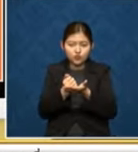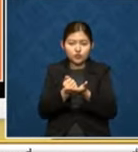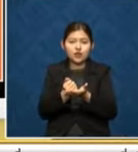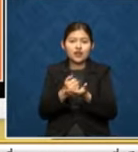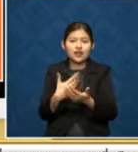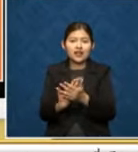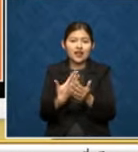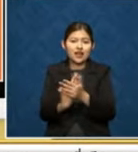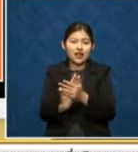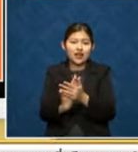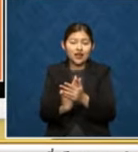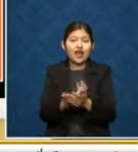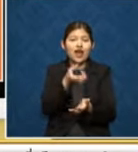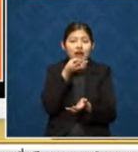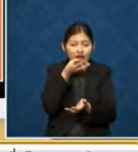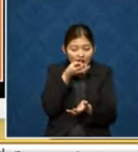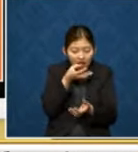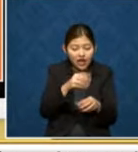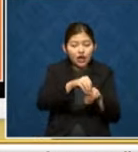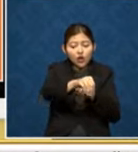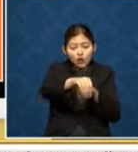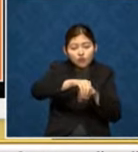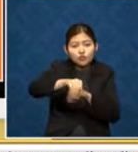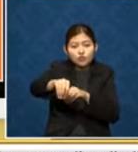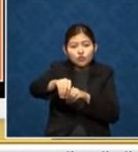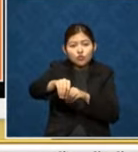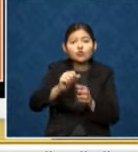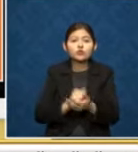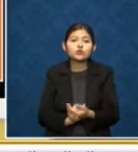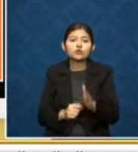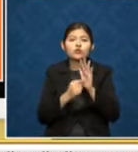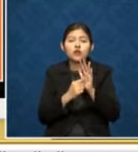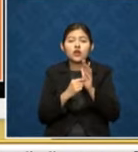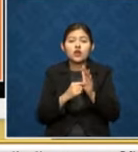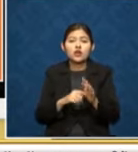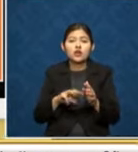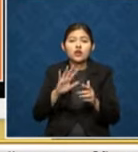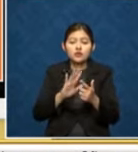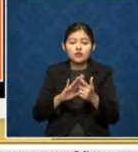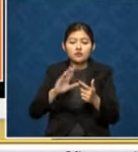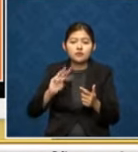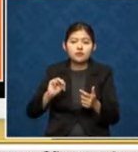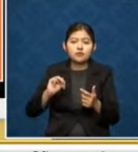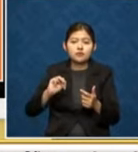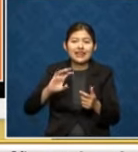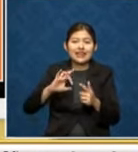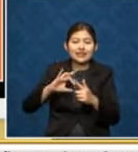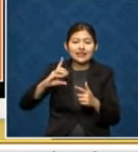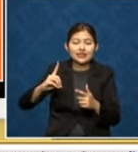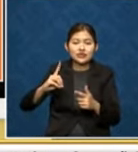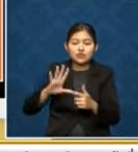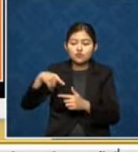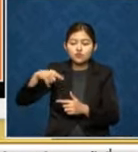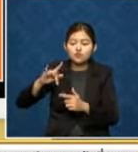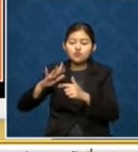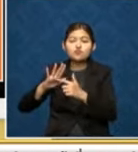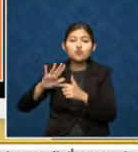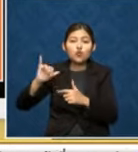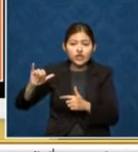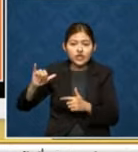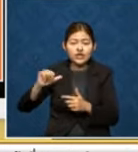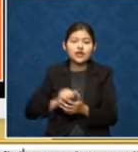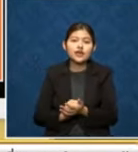าต้นทุนการผลิตเช่นเมล็ดพันธุ์ข้าวปุ๋ยยาฆ่าแมลง